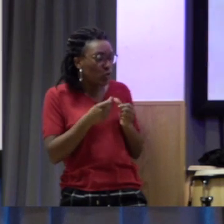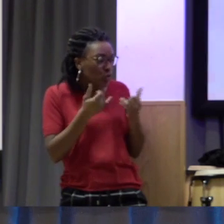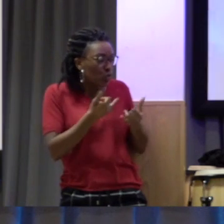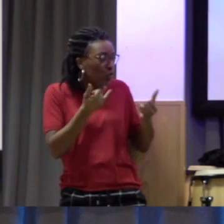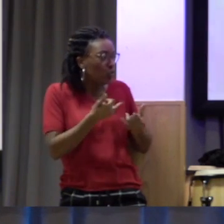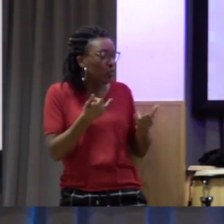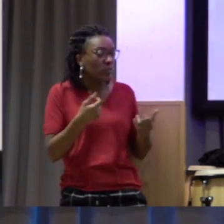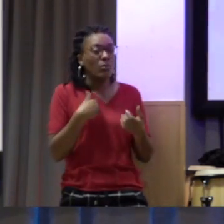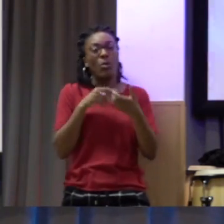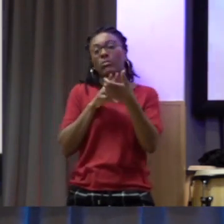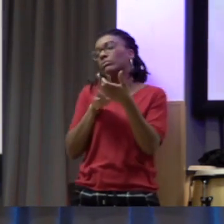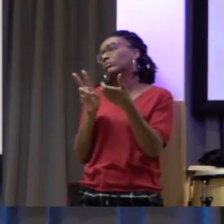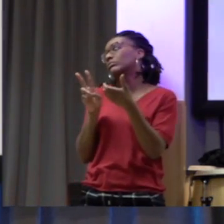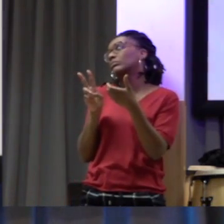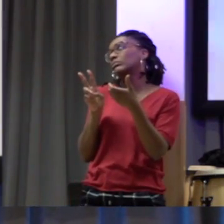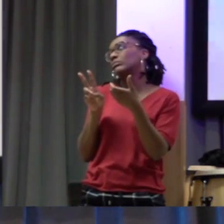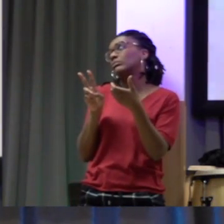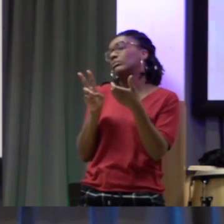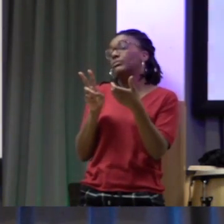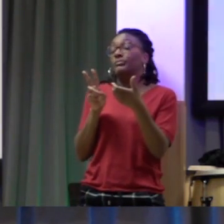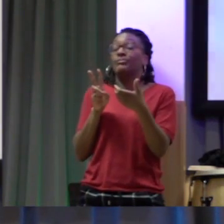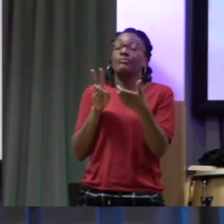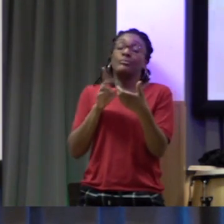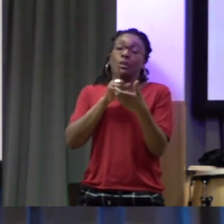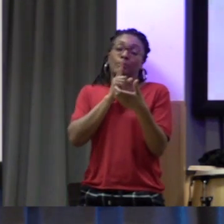Et j'ai rien dit. Mais comme souvent elle pose des questions et elle a les réponses,